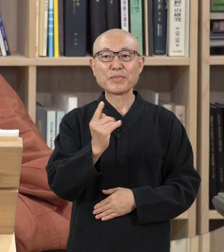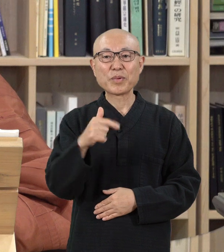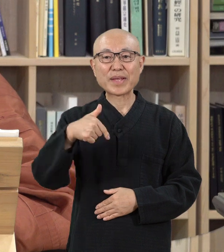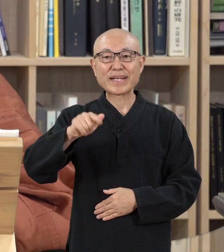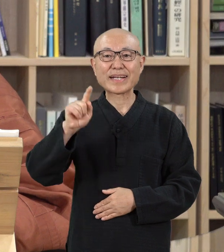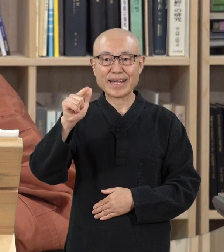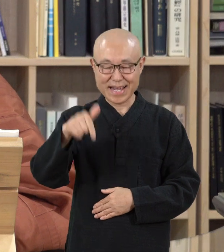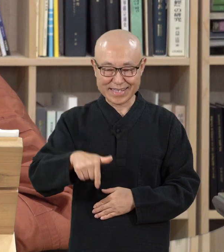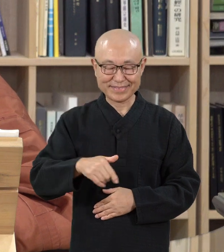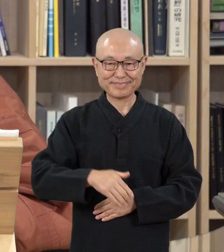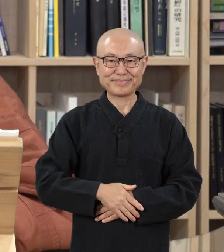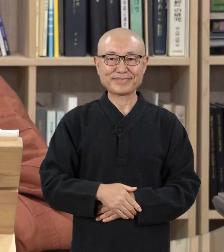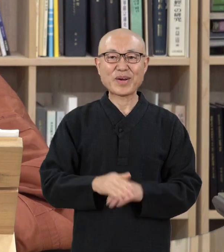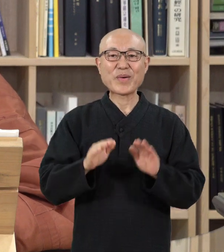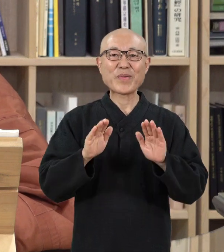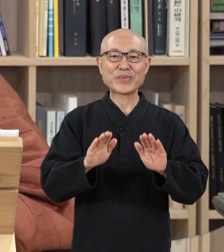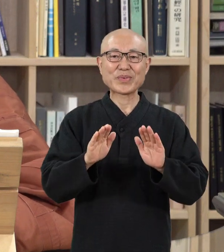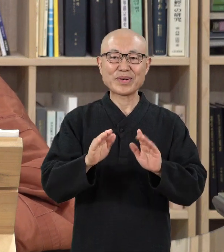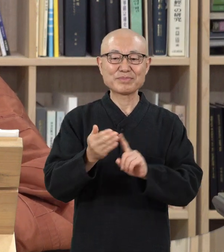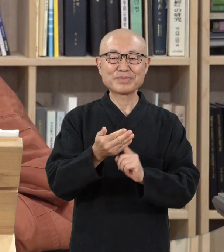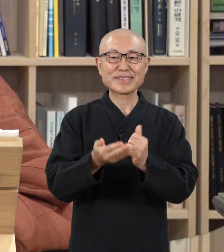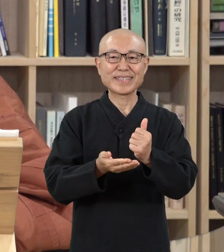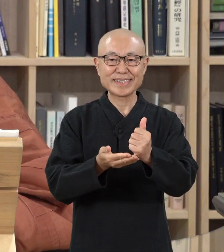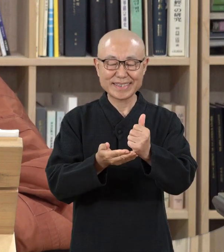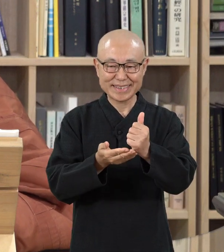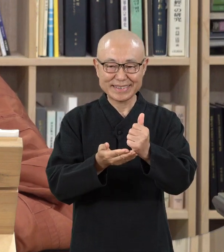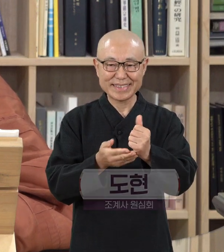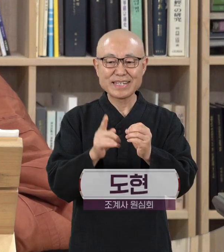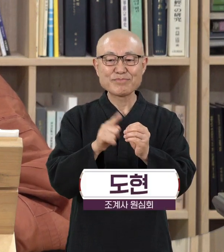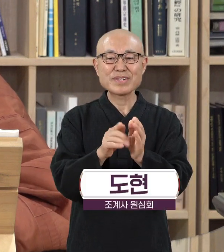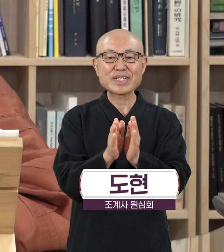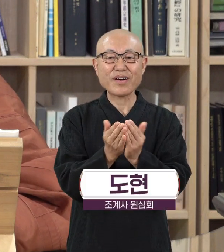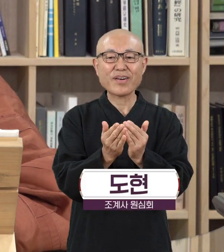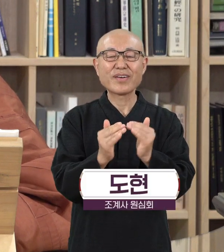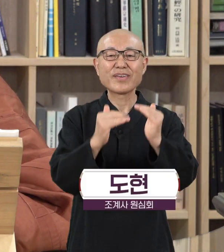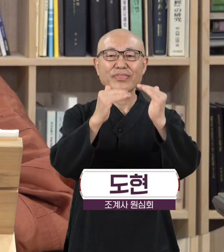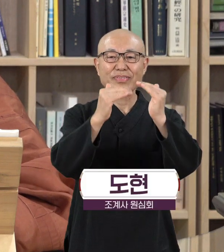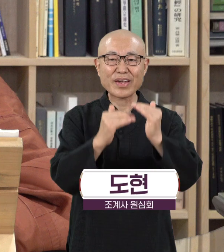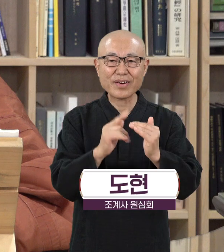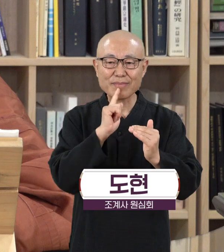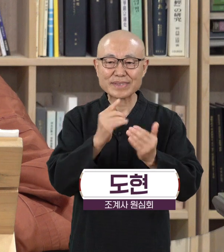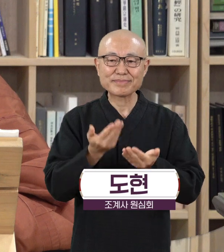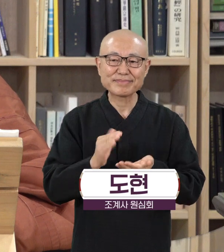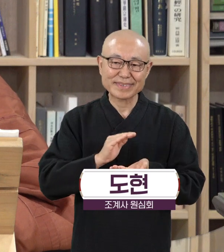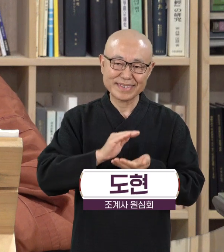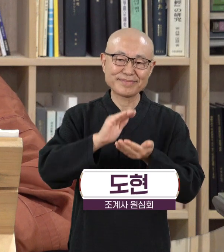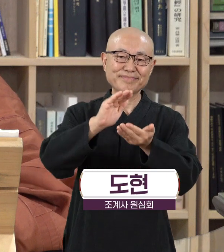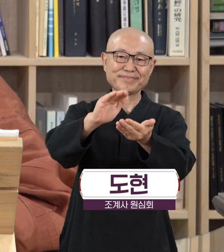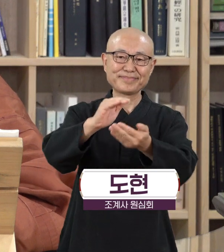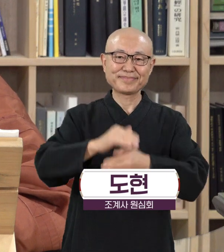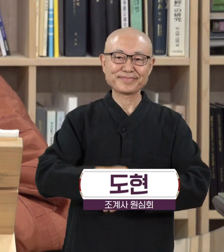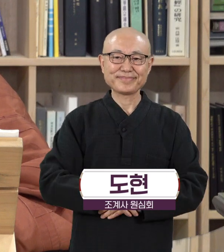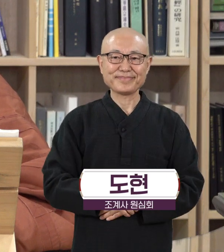본각입니다. 오늘도 부처님 법기경 말씀을 전해드리겠습니다.